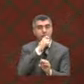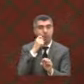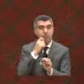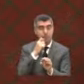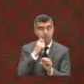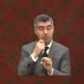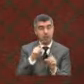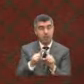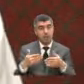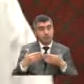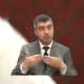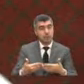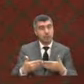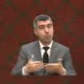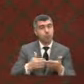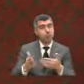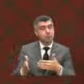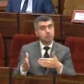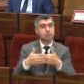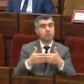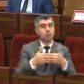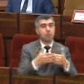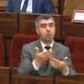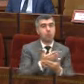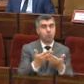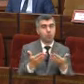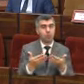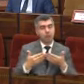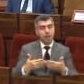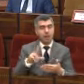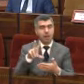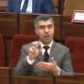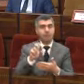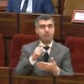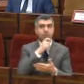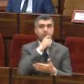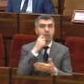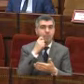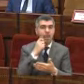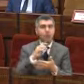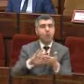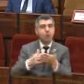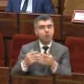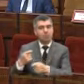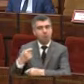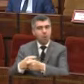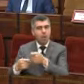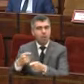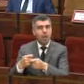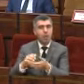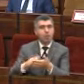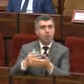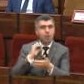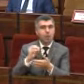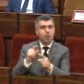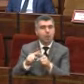ساري المفعول، خاصة وأن كما كتعرفوا يعني شهر رمضان مجموعة من الأنشطة الاقتصادية والتجارية